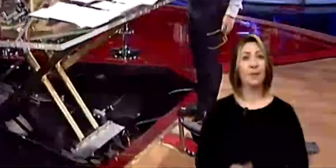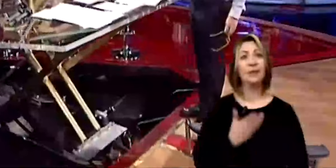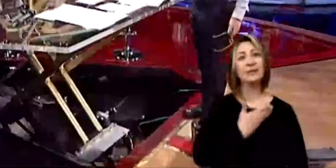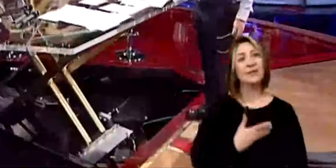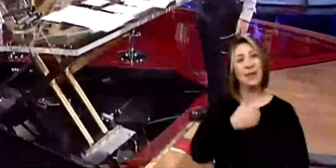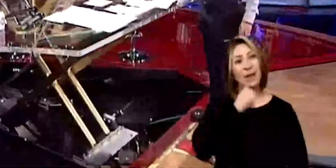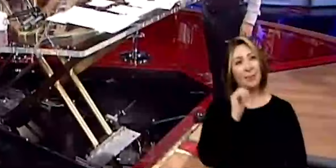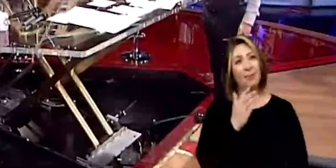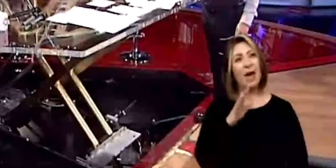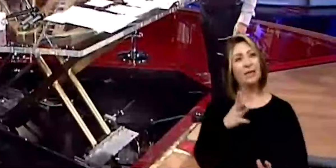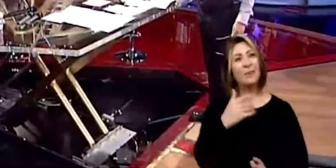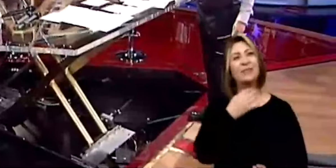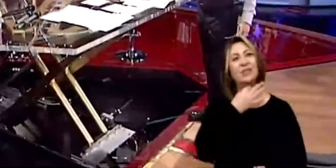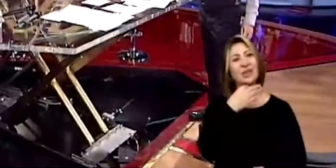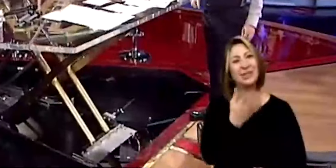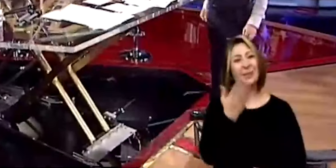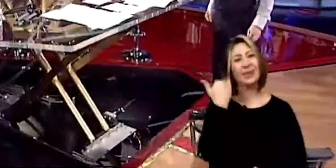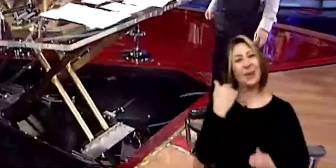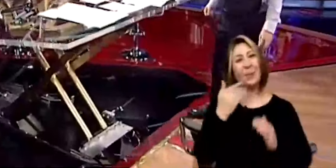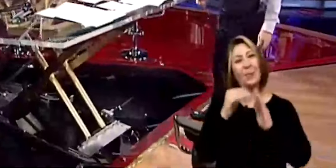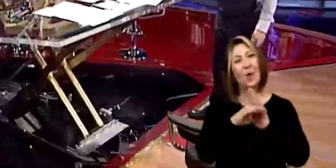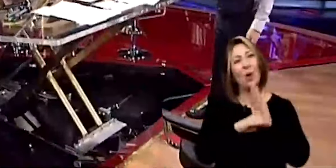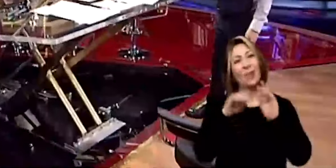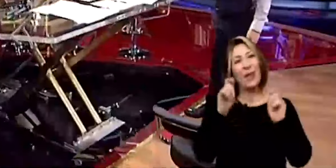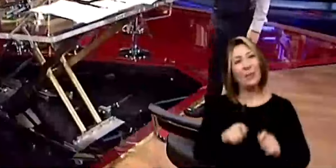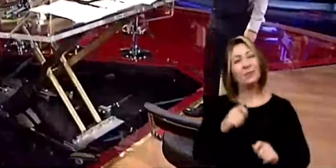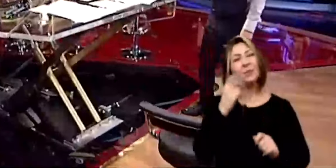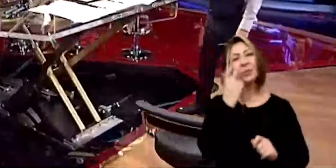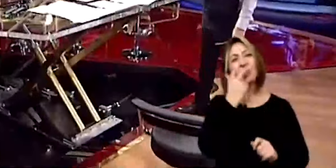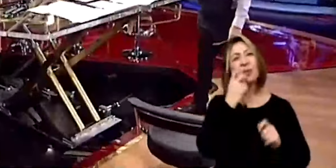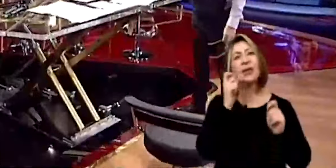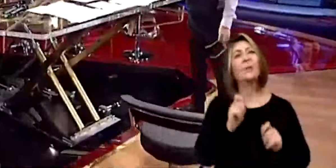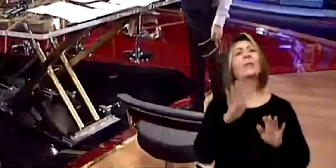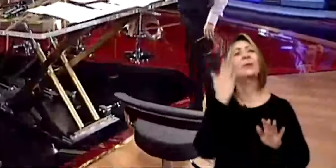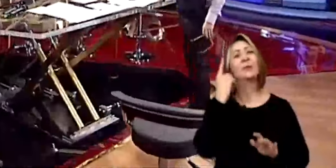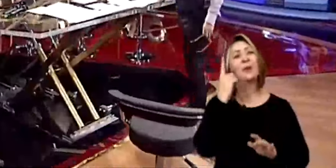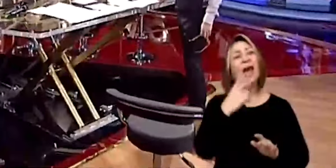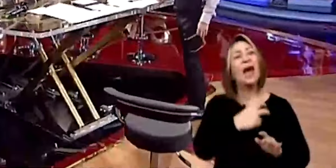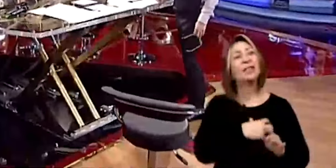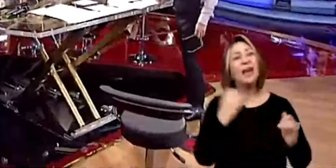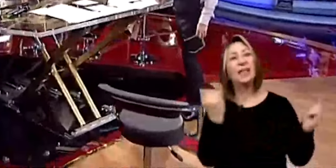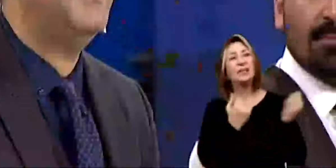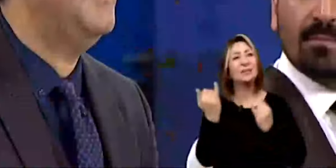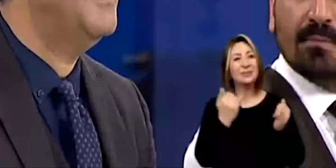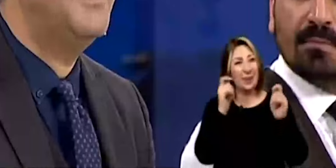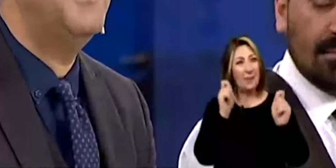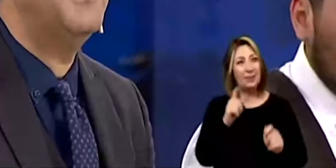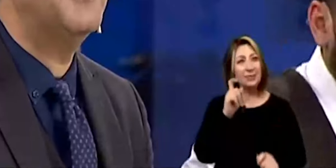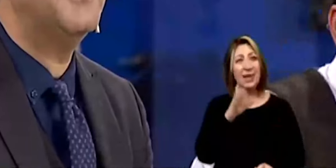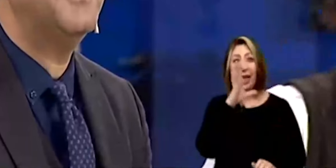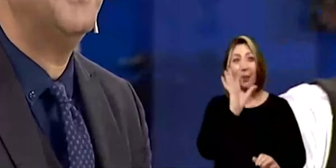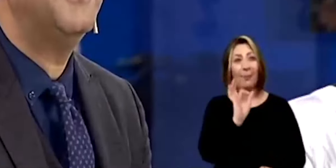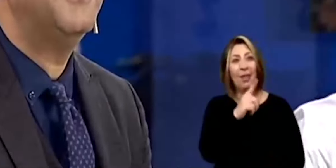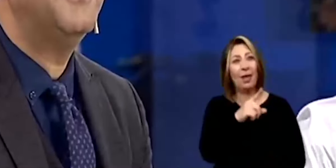Sevgili abi, acaba rica etsem geçen programda yaptığımız bir şeydi. Türkünü söylemeden önce bir aşık atışmasına girer misin?